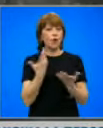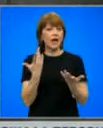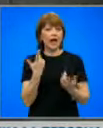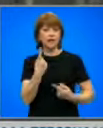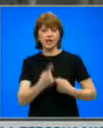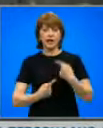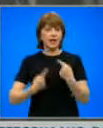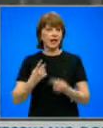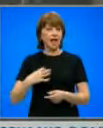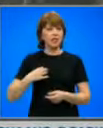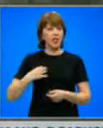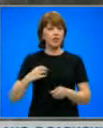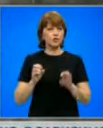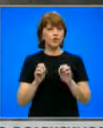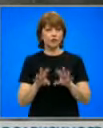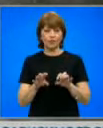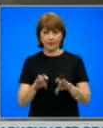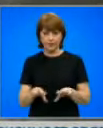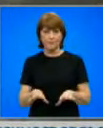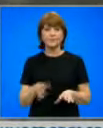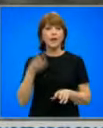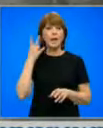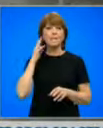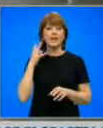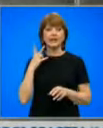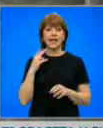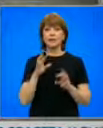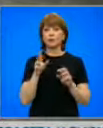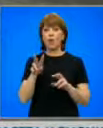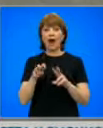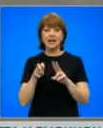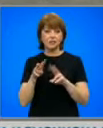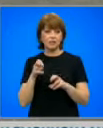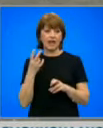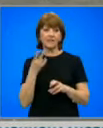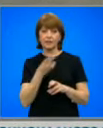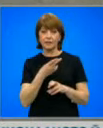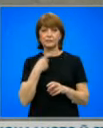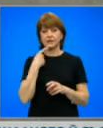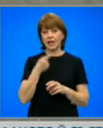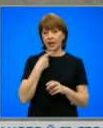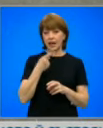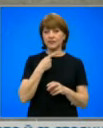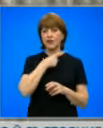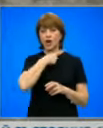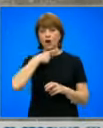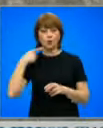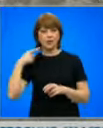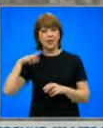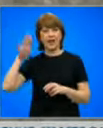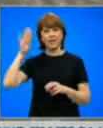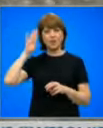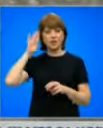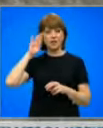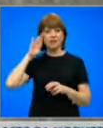новини, коментират от Пентагона. В същото време британското разузнаване твърди, че руските войници в Украина са деморализирани, не им